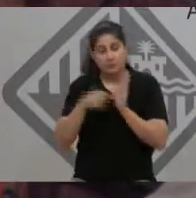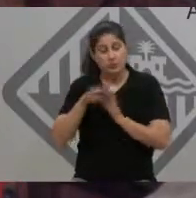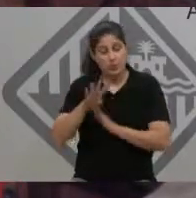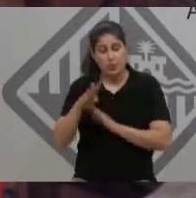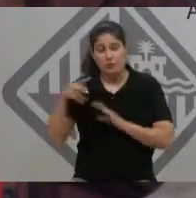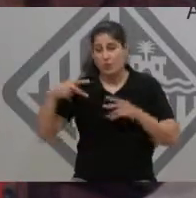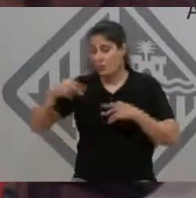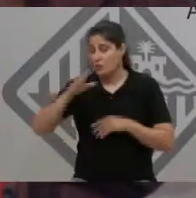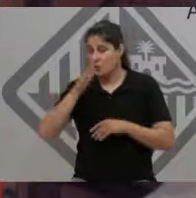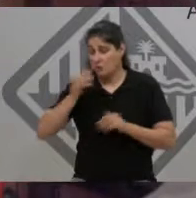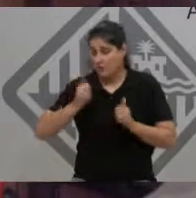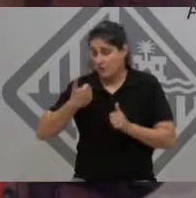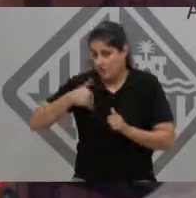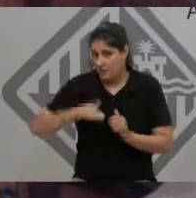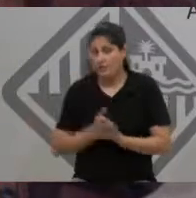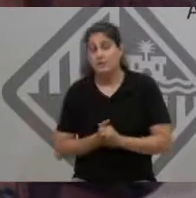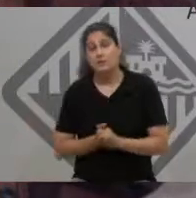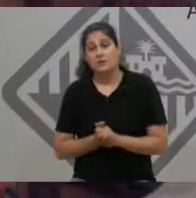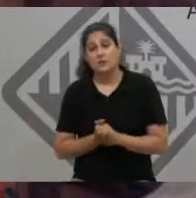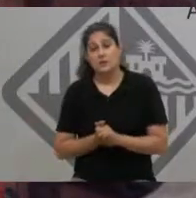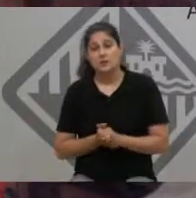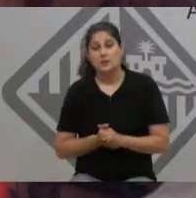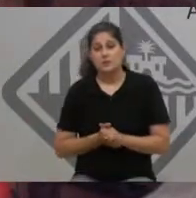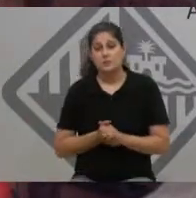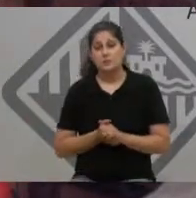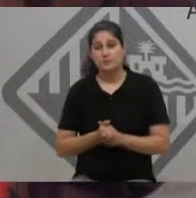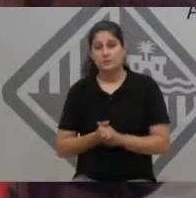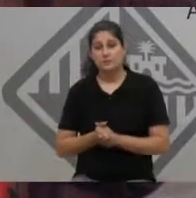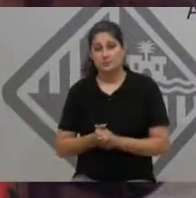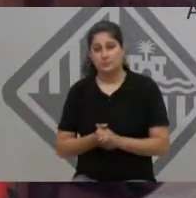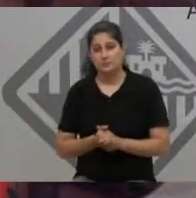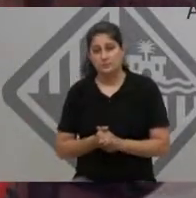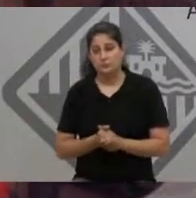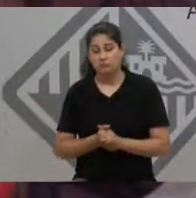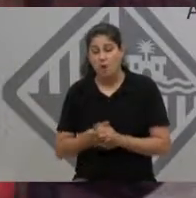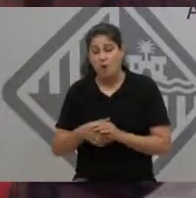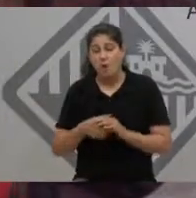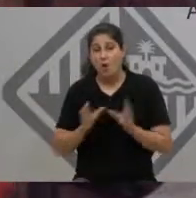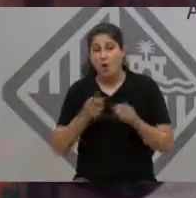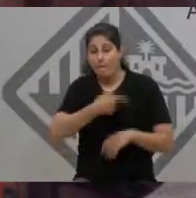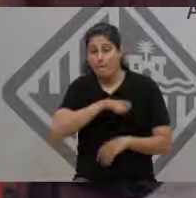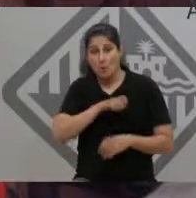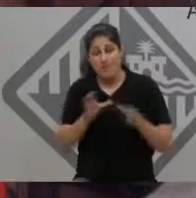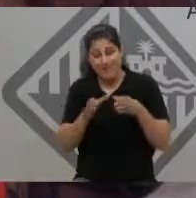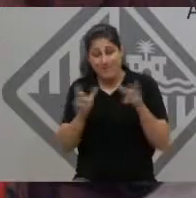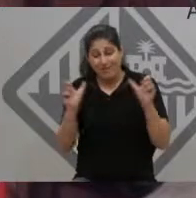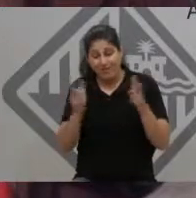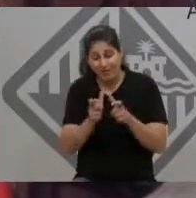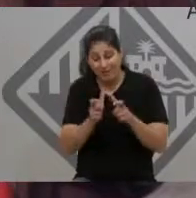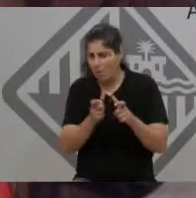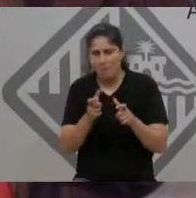i no està previst, ben al contrari, llevar policies dels barris. Vostès eliminaren